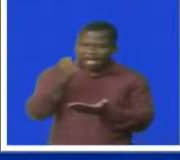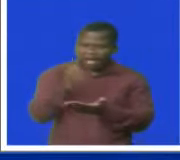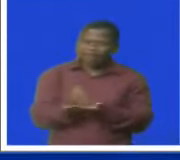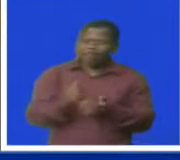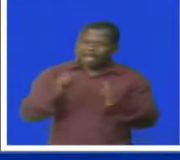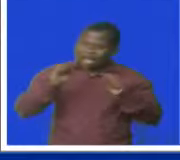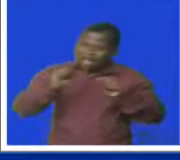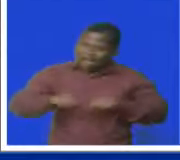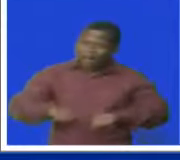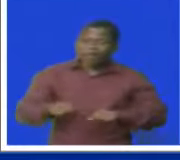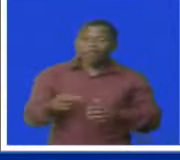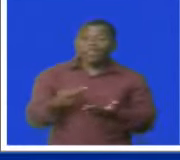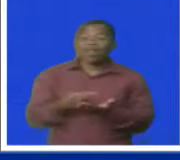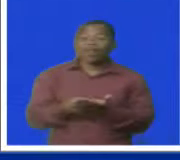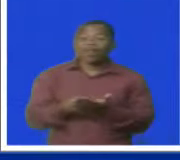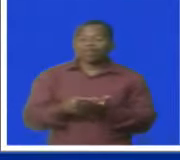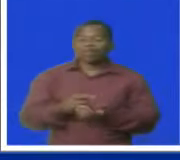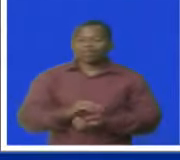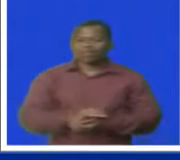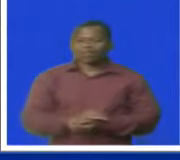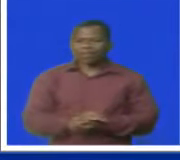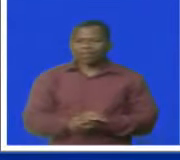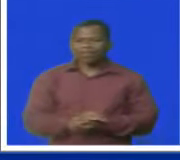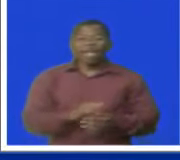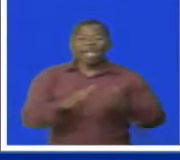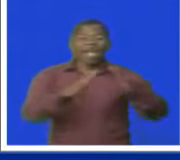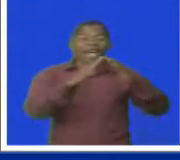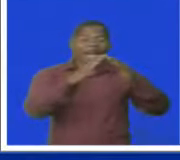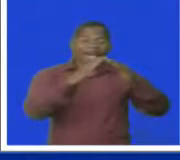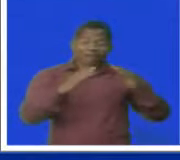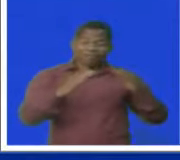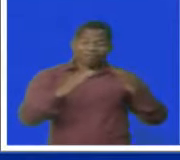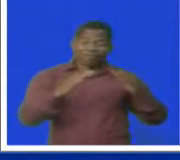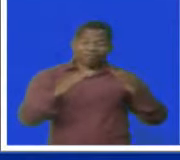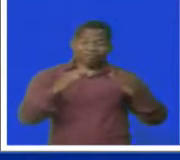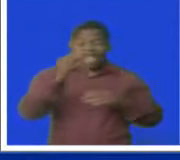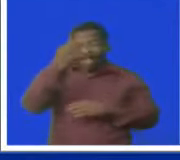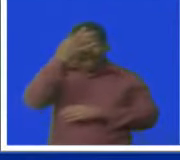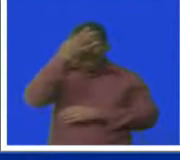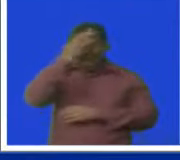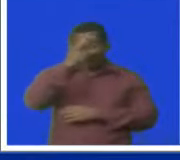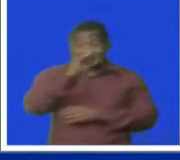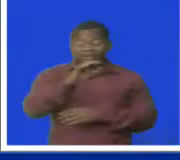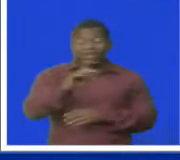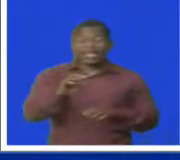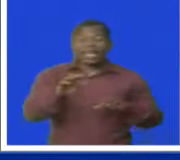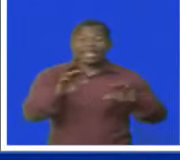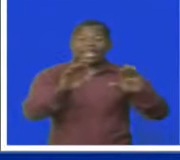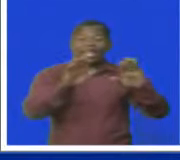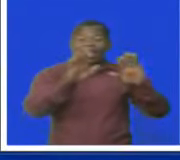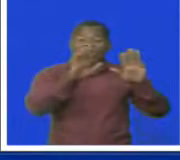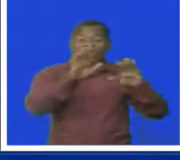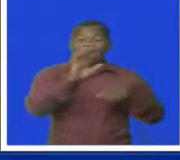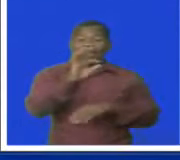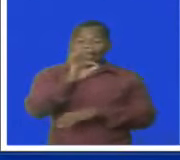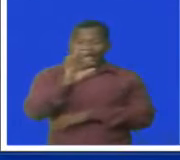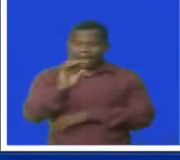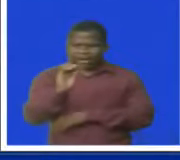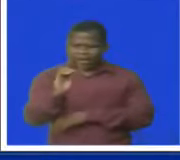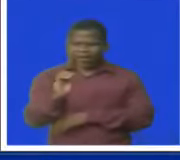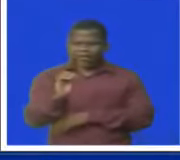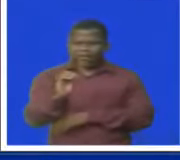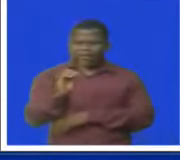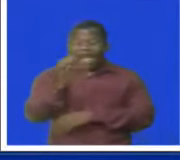letingakabelwa ematiko tingu 930 kanzi tihlala tisebenti tembuso letingu 990. Tingu 24